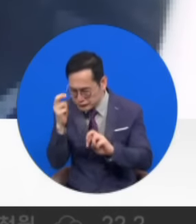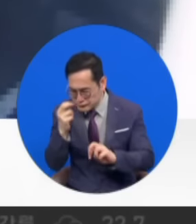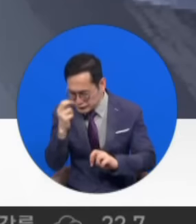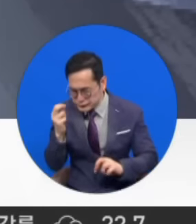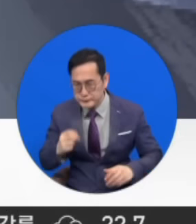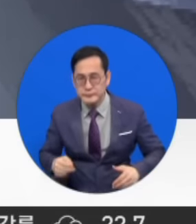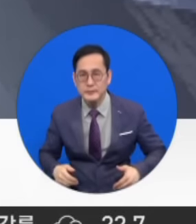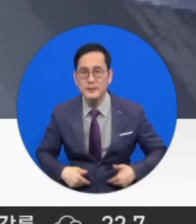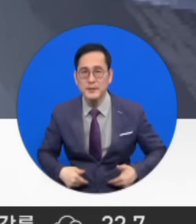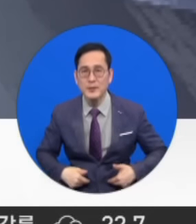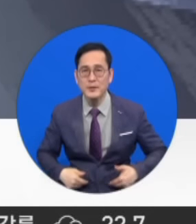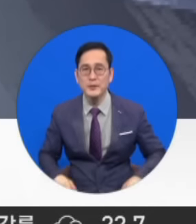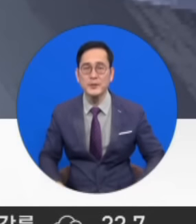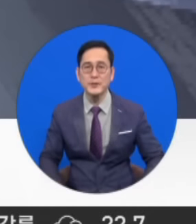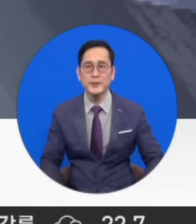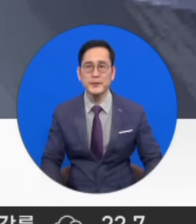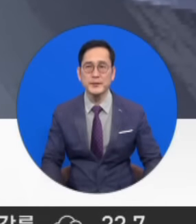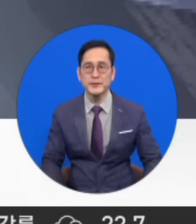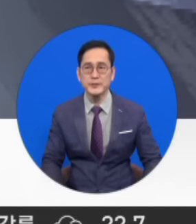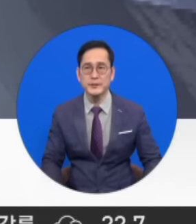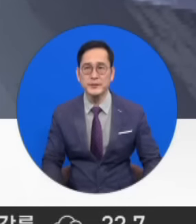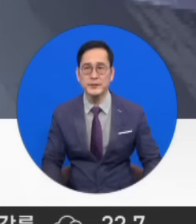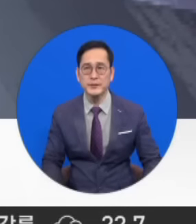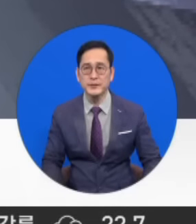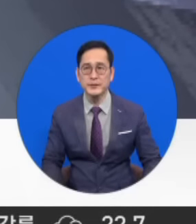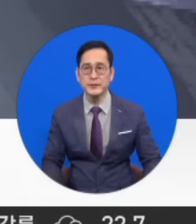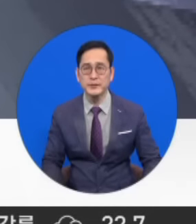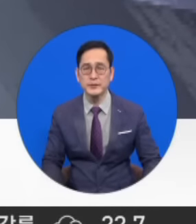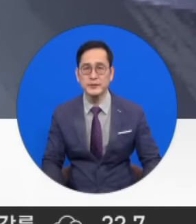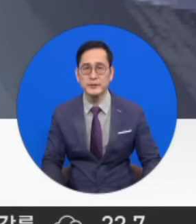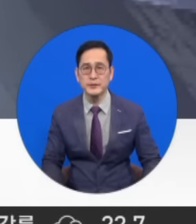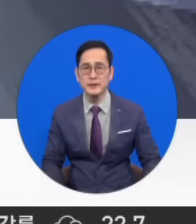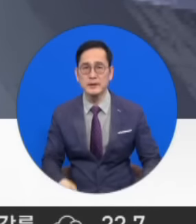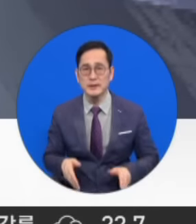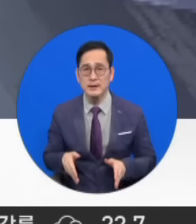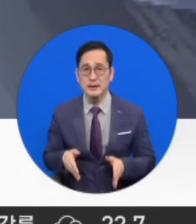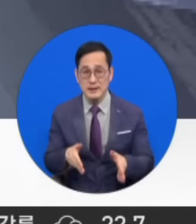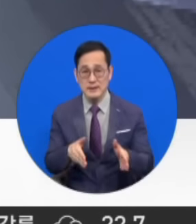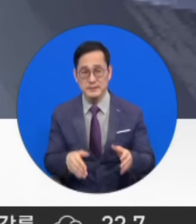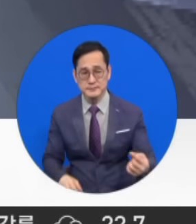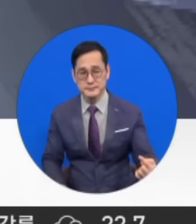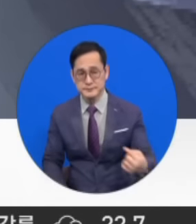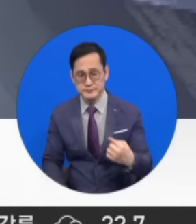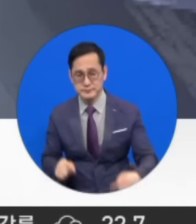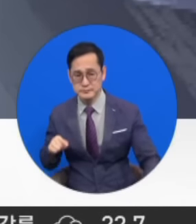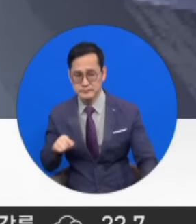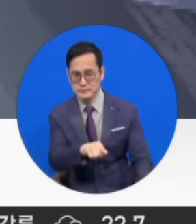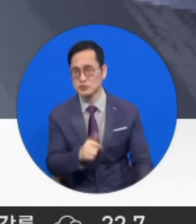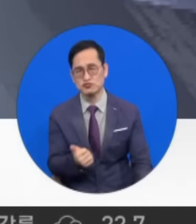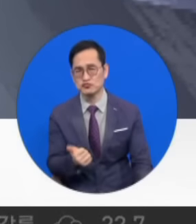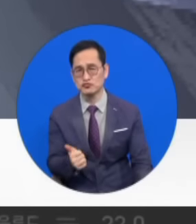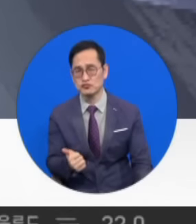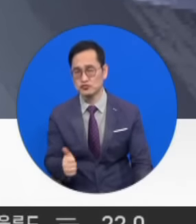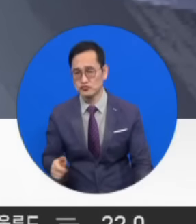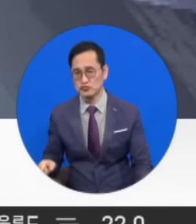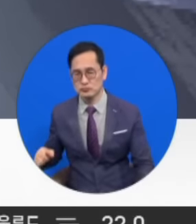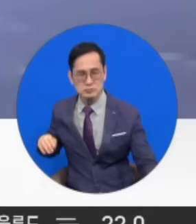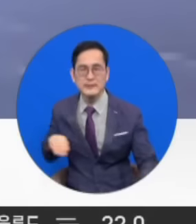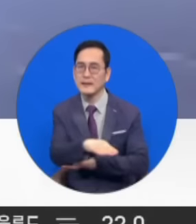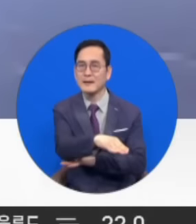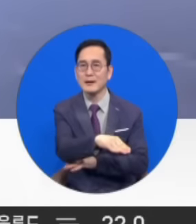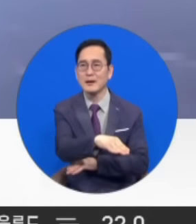그런데 이 일단 저 길 자체가 역주행으로 들어왔기 때문에 네. 진입하는 도로 상에서의